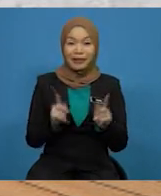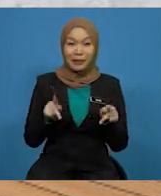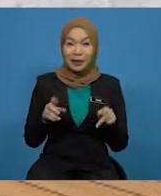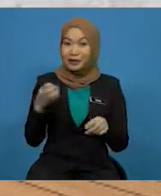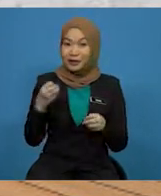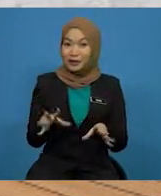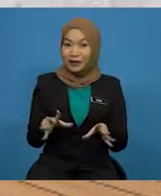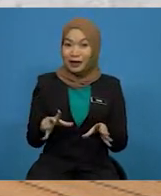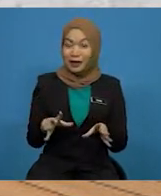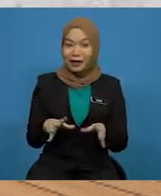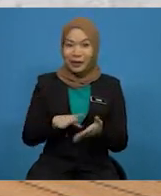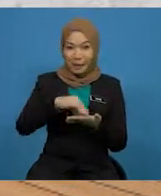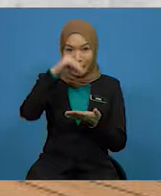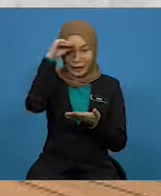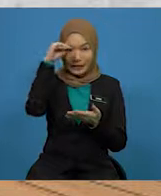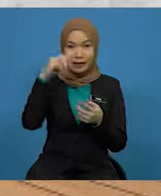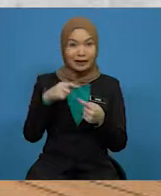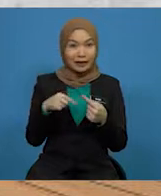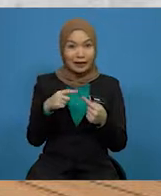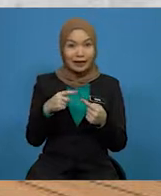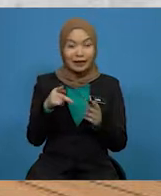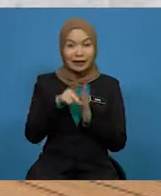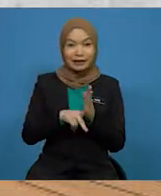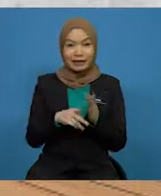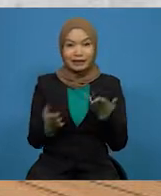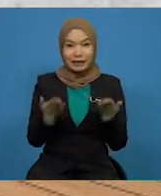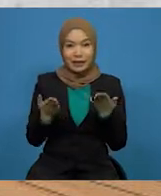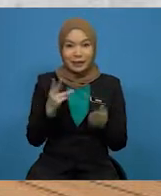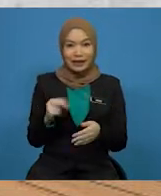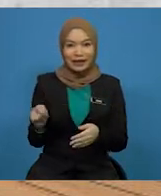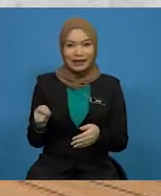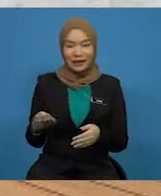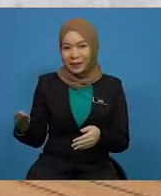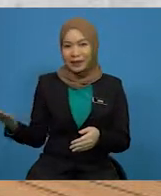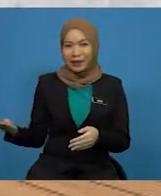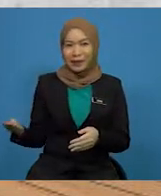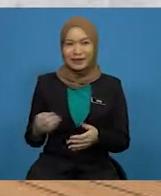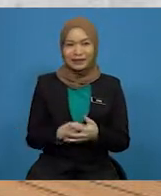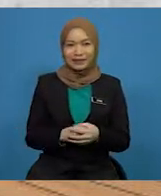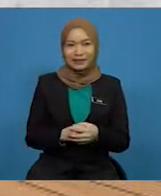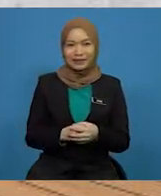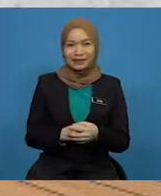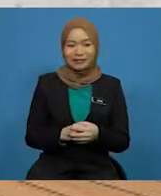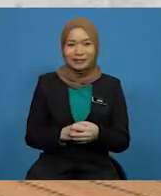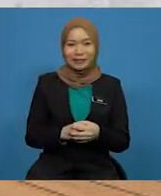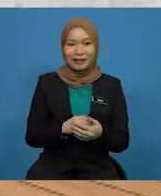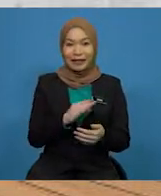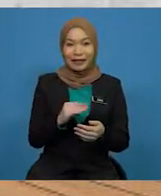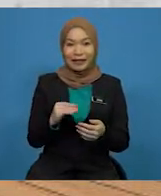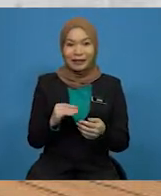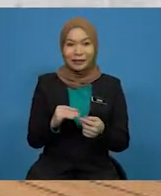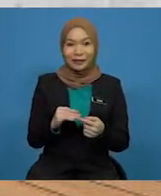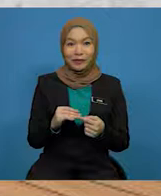telah dijelaskan berkaitan dengan keseimbangan pasaran barang dan keseimbangan pasaran faktor. Apabila